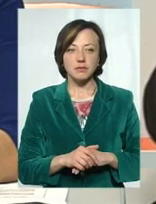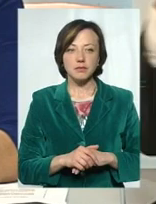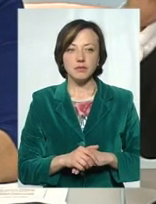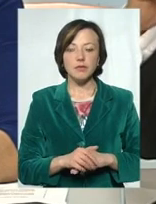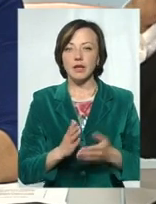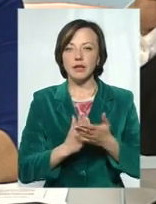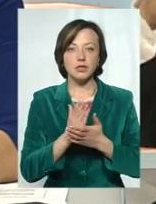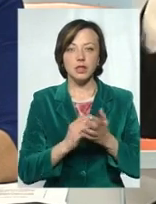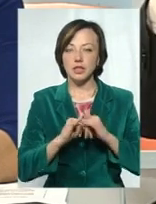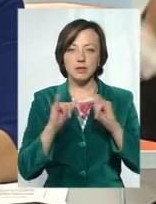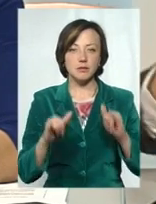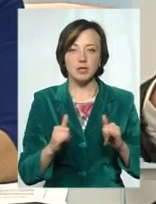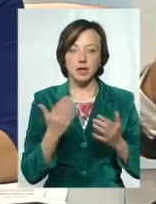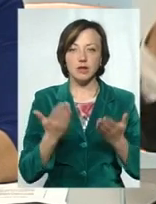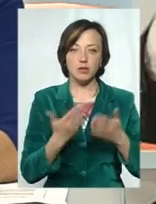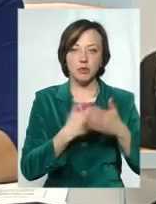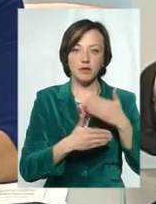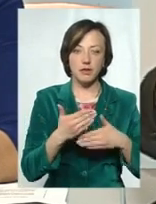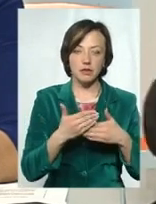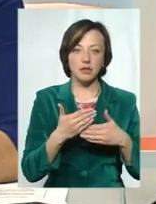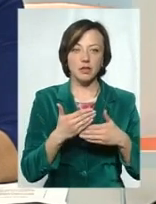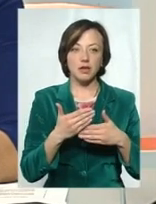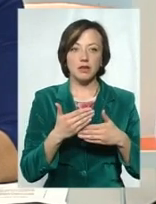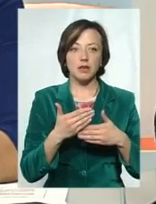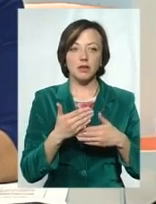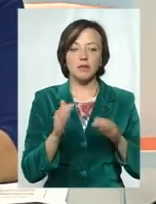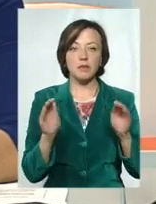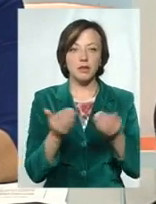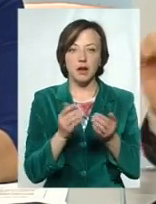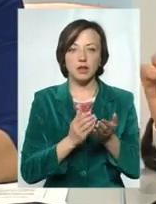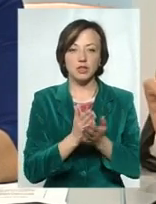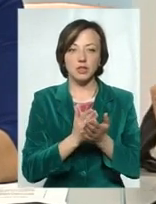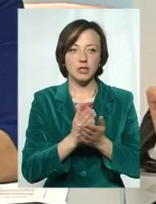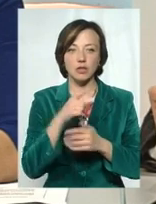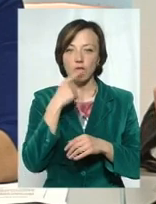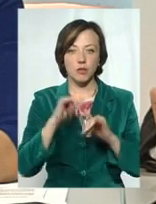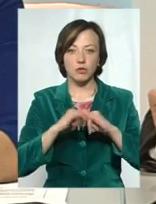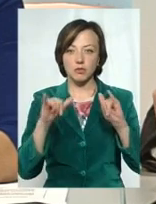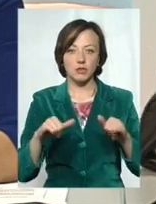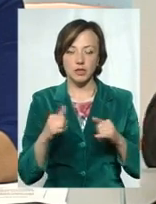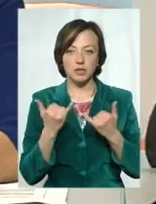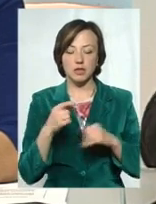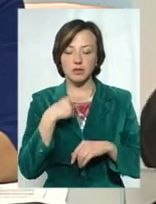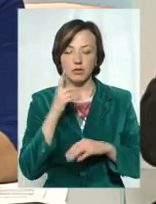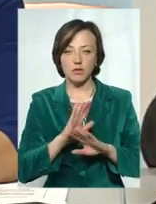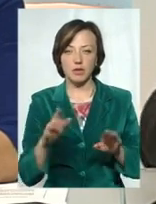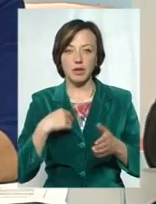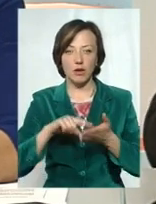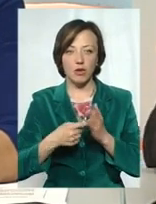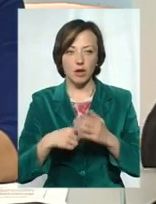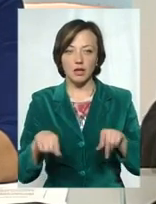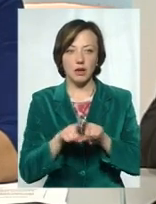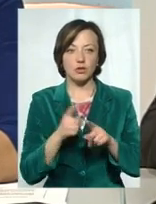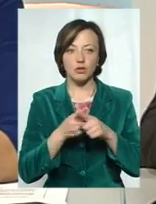не збільшується. Якщо по інвалідності людина виходить, там треба мінімальний стаж, мова не йде збільшення. Так от. І тут ми наполягаємо також,